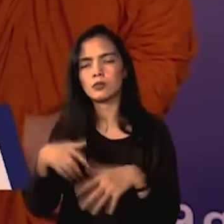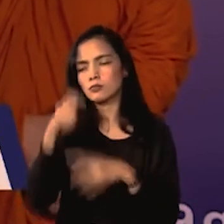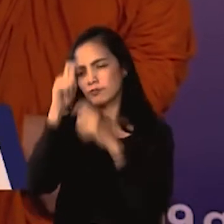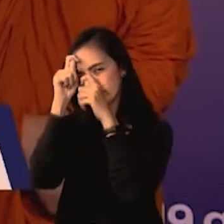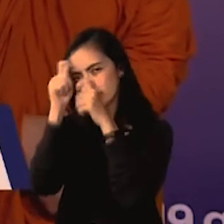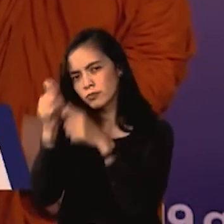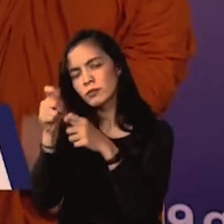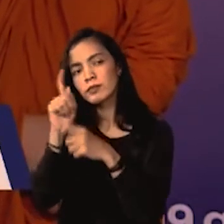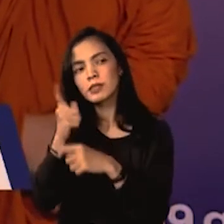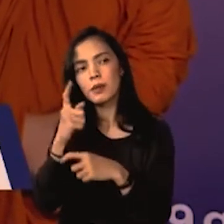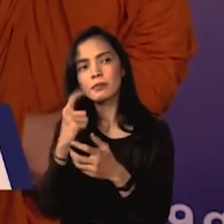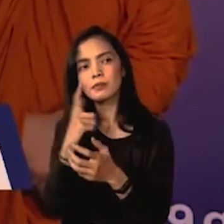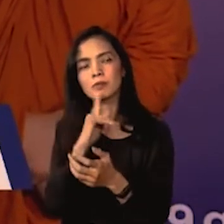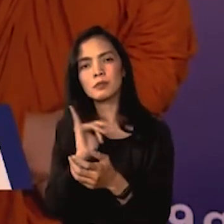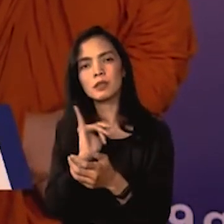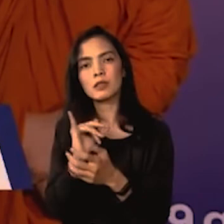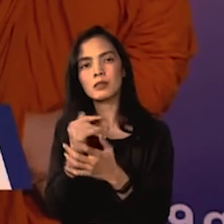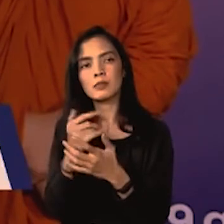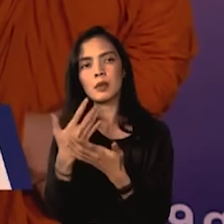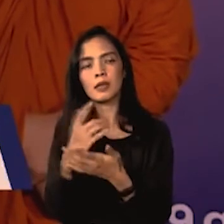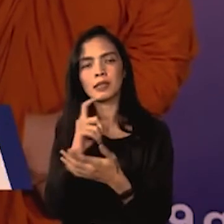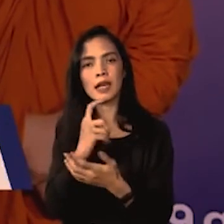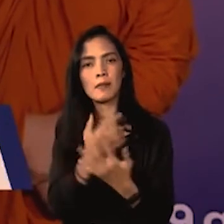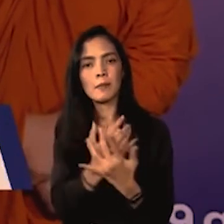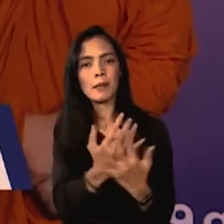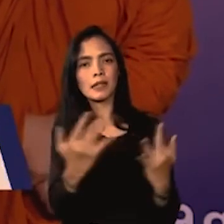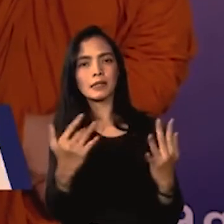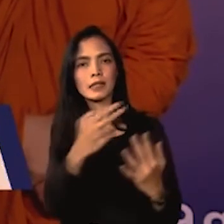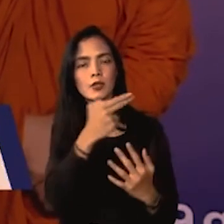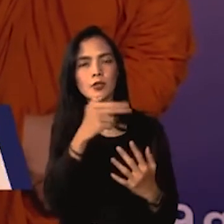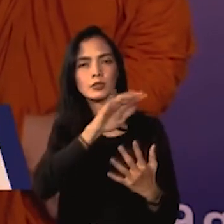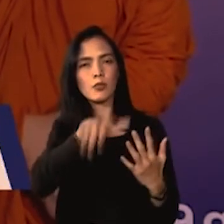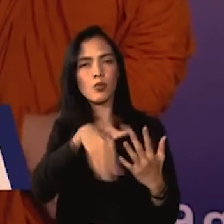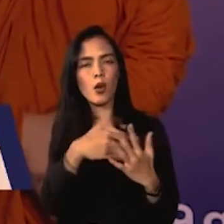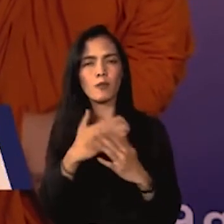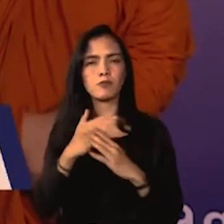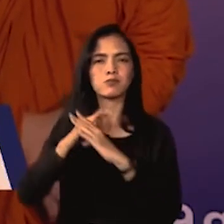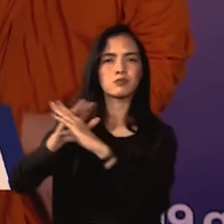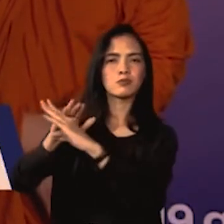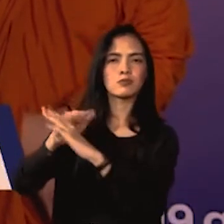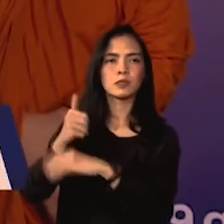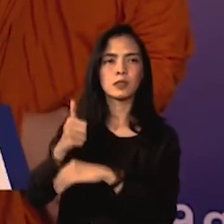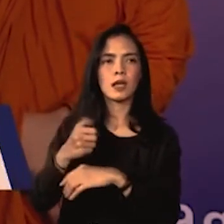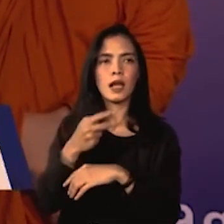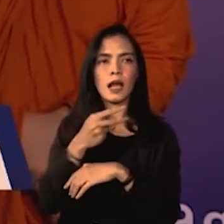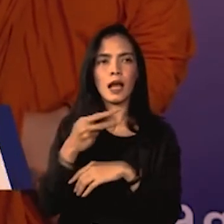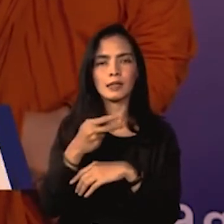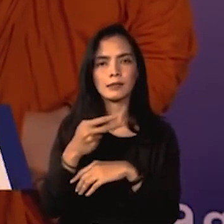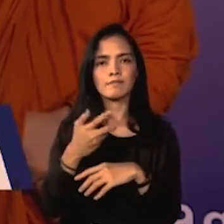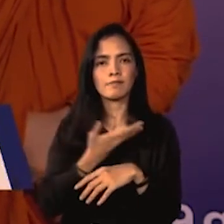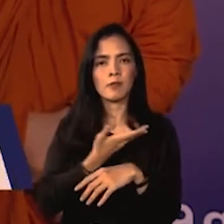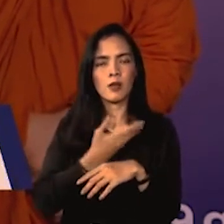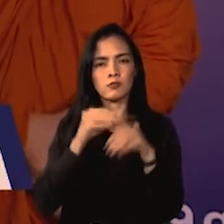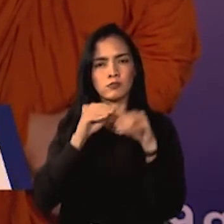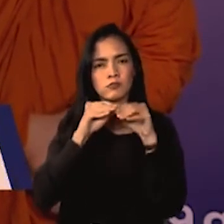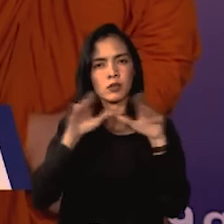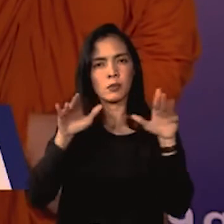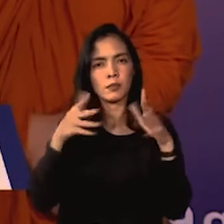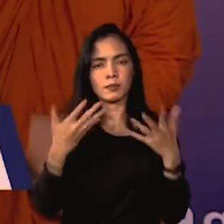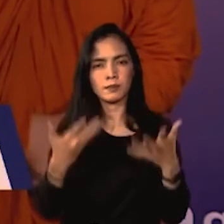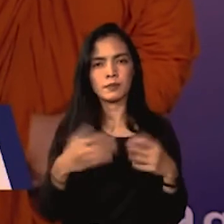yang kuat kepada bagaimana kita semuanya dapat terhindar. Oleh karena itu sekali lagi kami menyampaikan